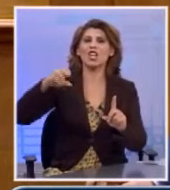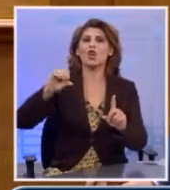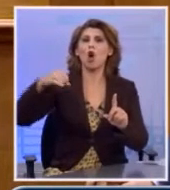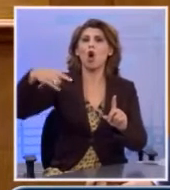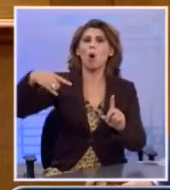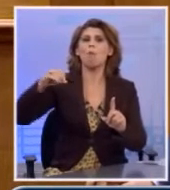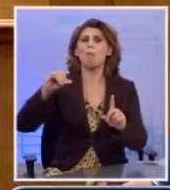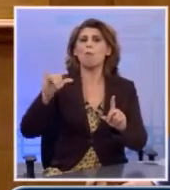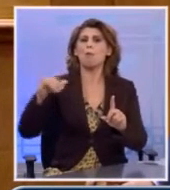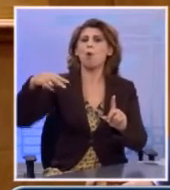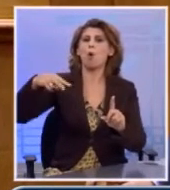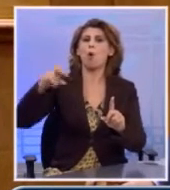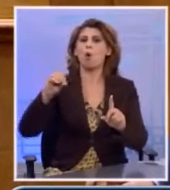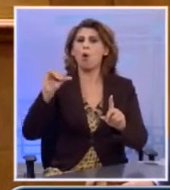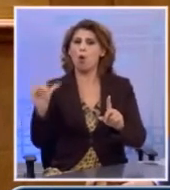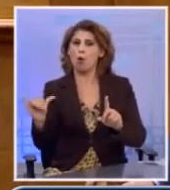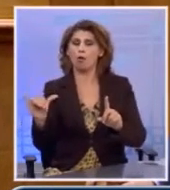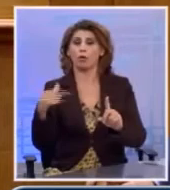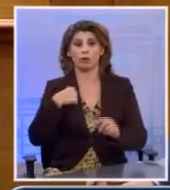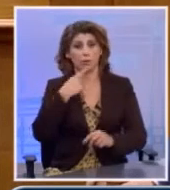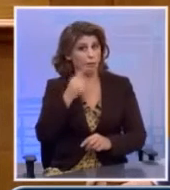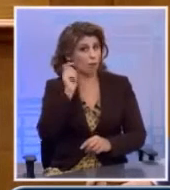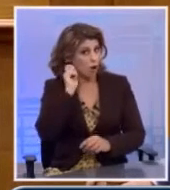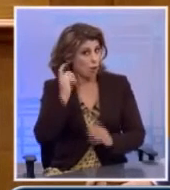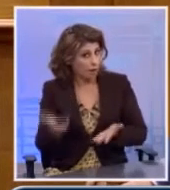να μιλήσουμε με ονόματα, δεν είπαμε.